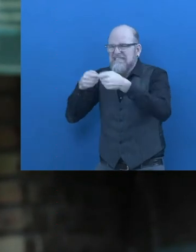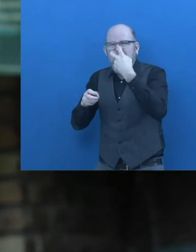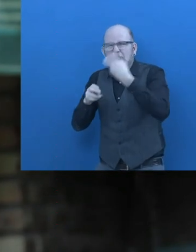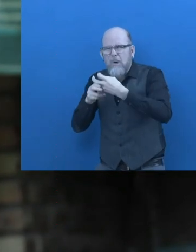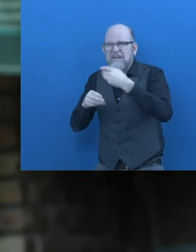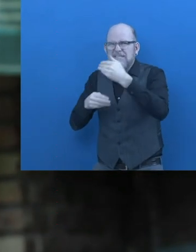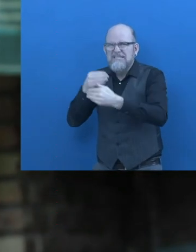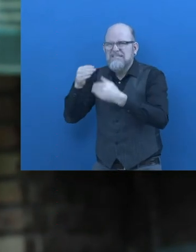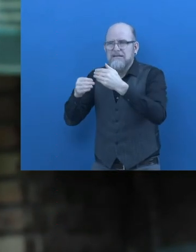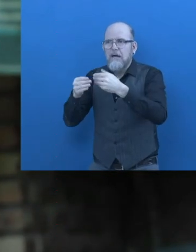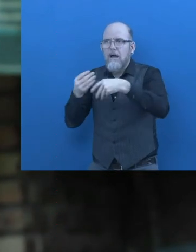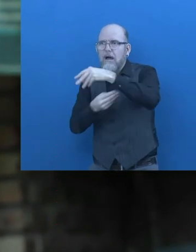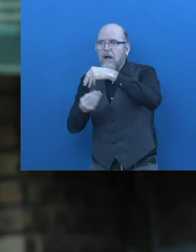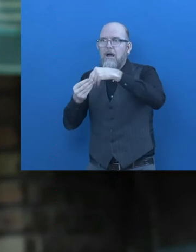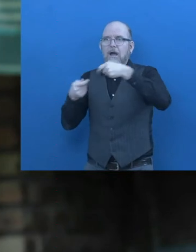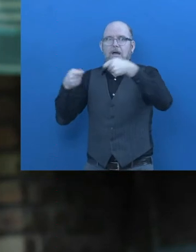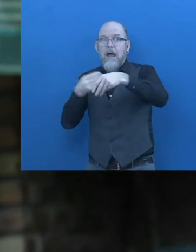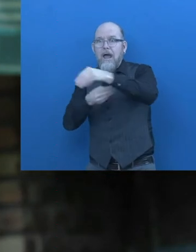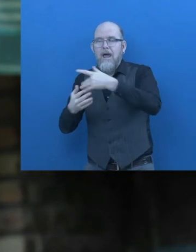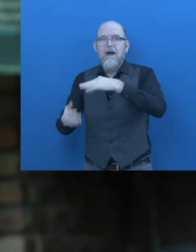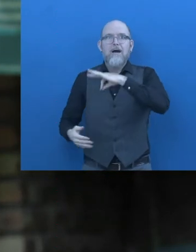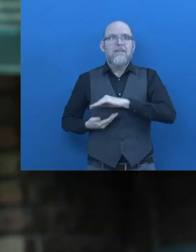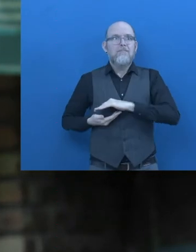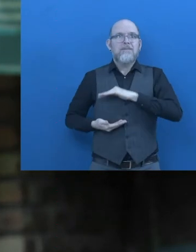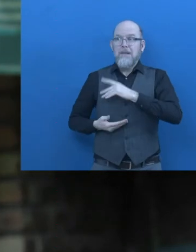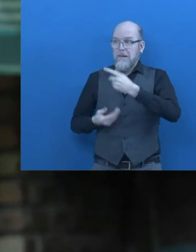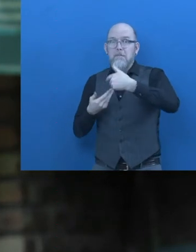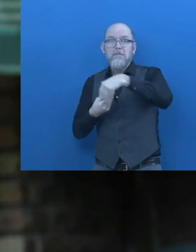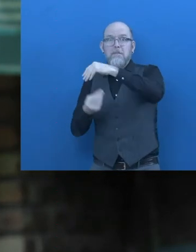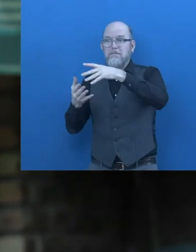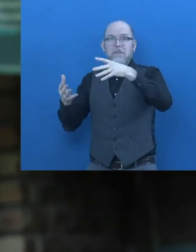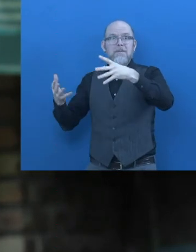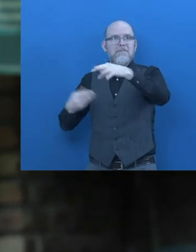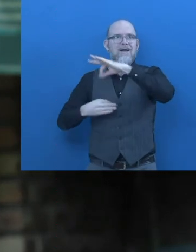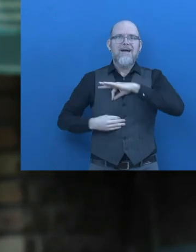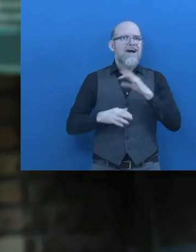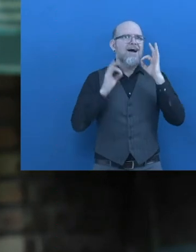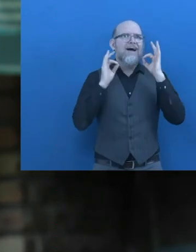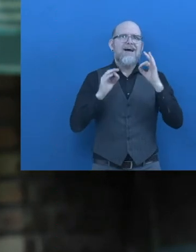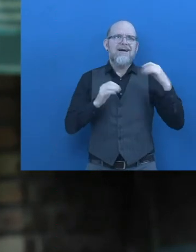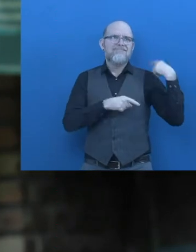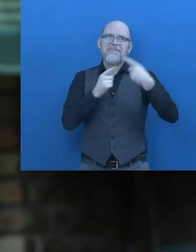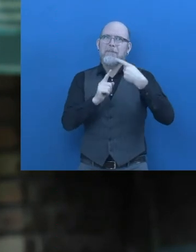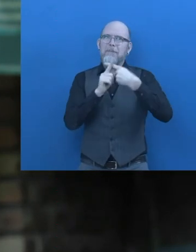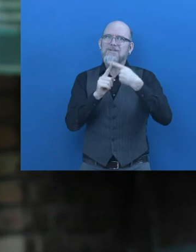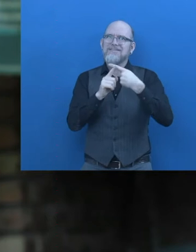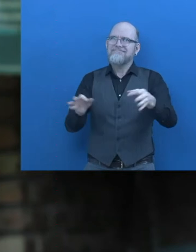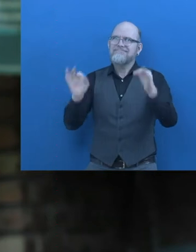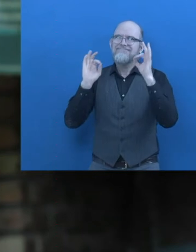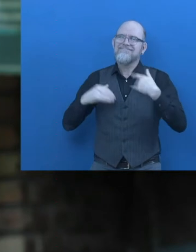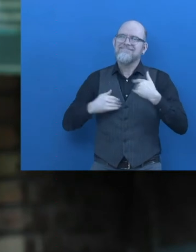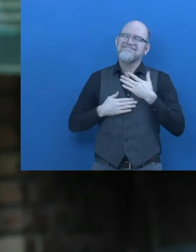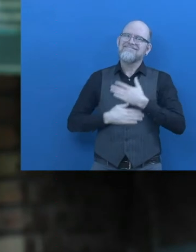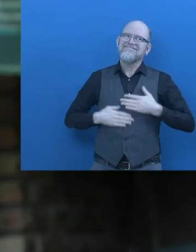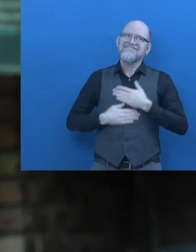এগোই গেছি আমরা তা বুঝলাম চাষ করলে একটু পয়সা কয়সারি বেশি হলে একটু বড় ধরনের কিছু করা যায় টুকটাক বিষয় তো